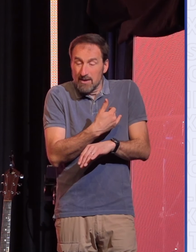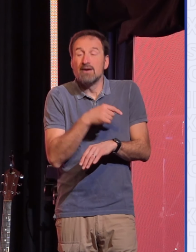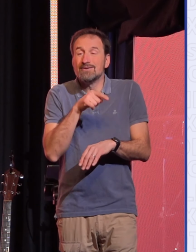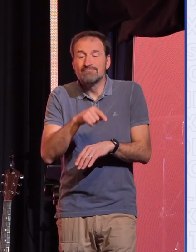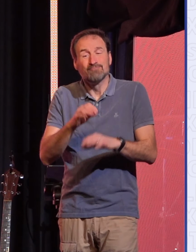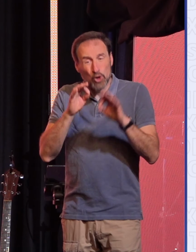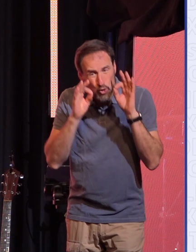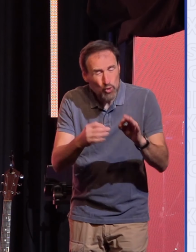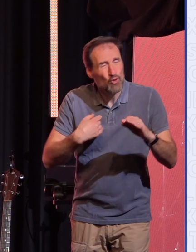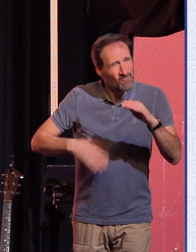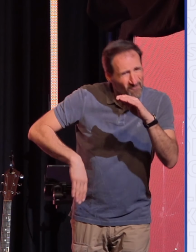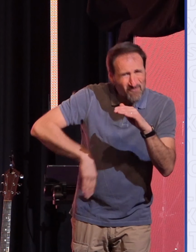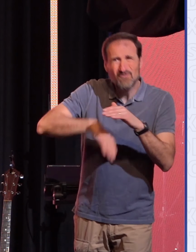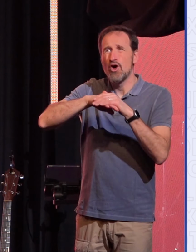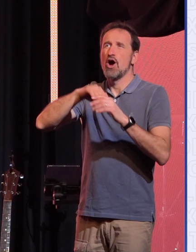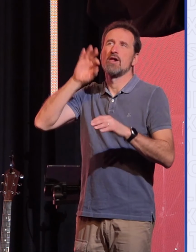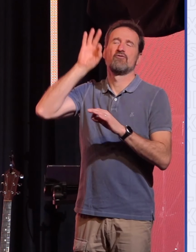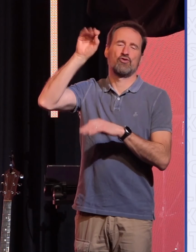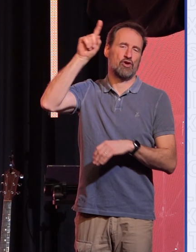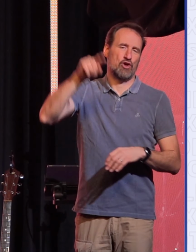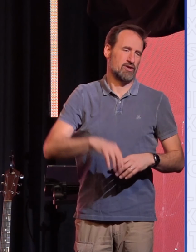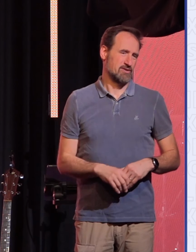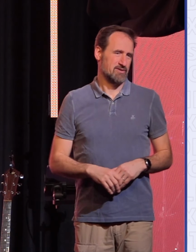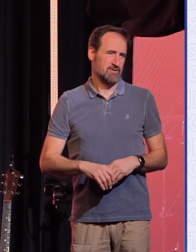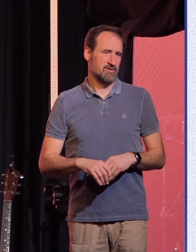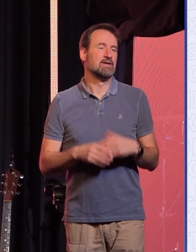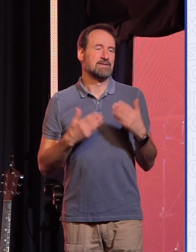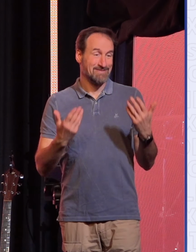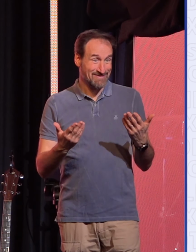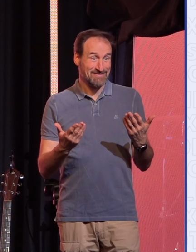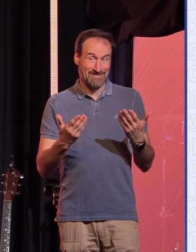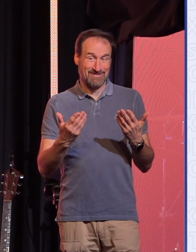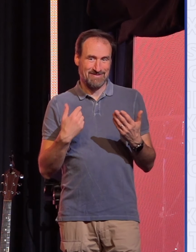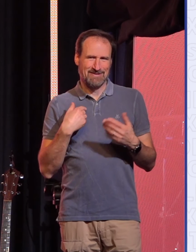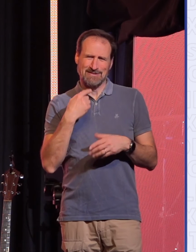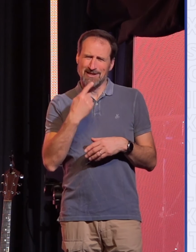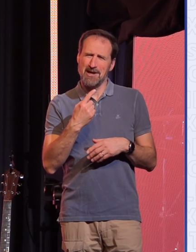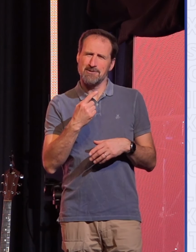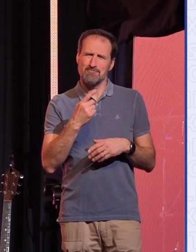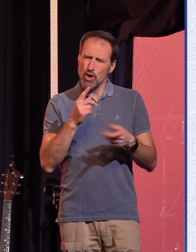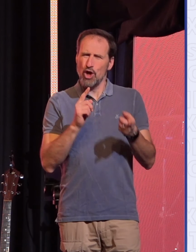wenn du Single bist, nutze die Zeit, dich ins Reich Gottes zu investieren.